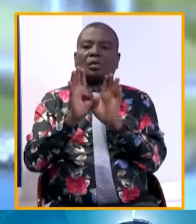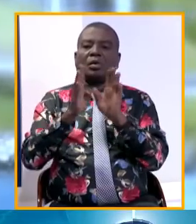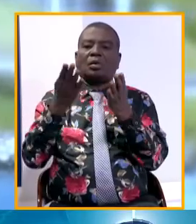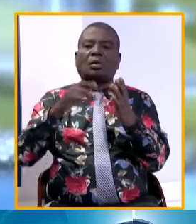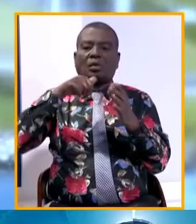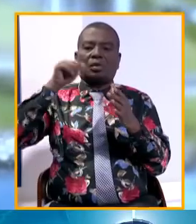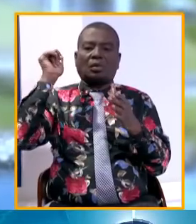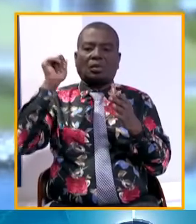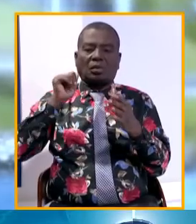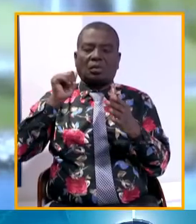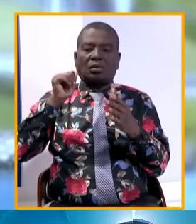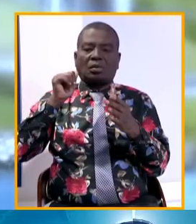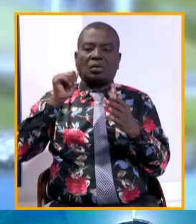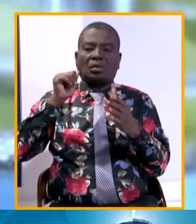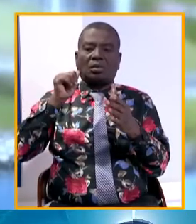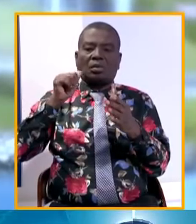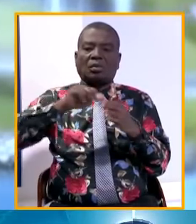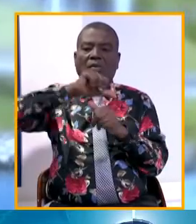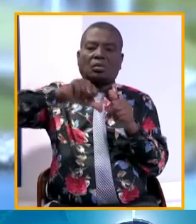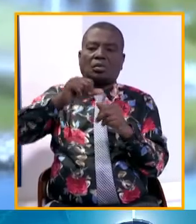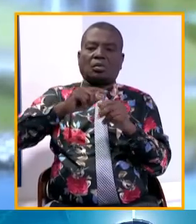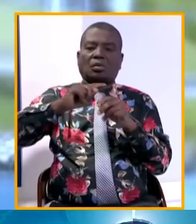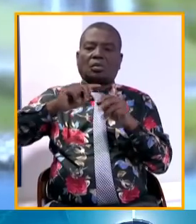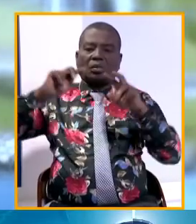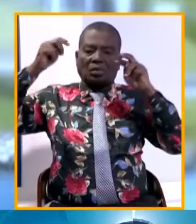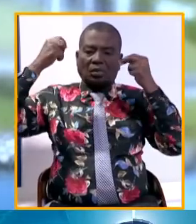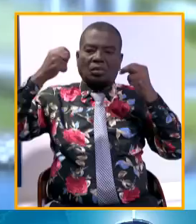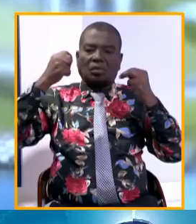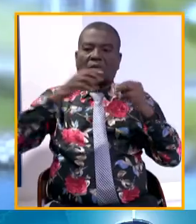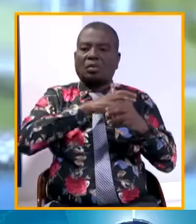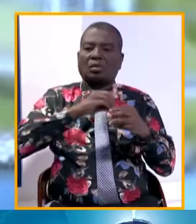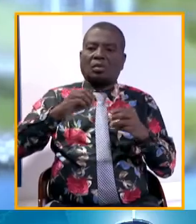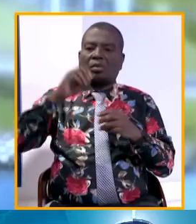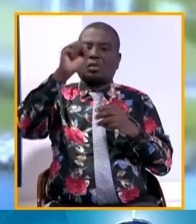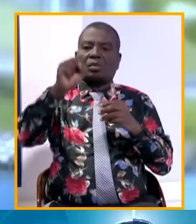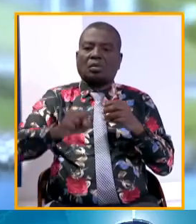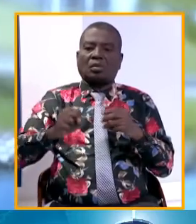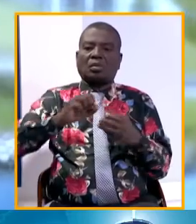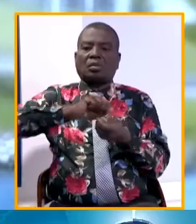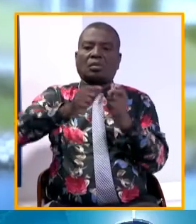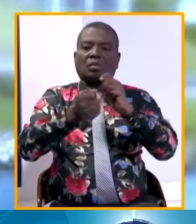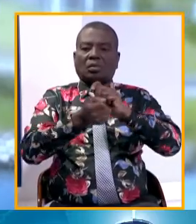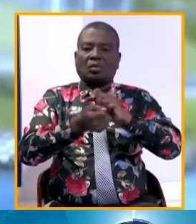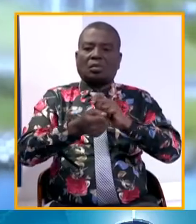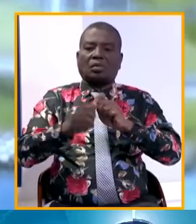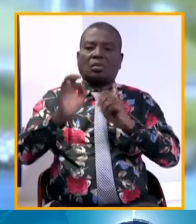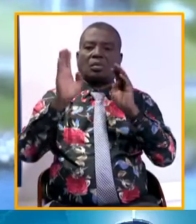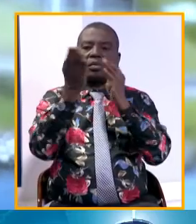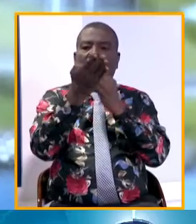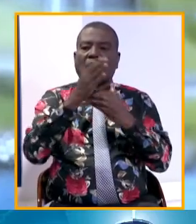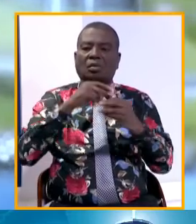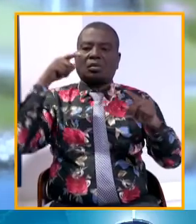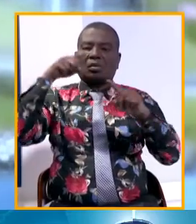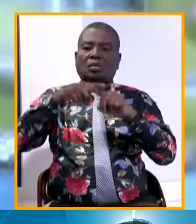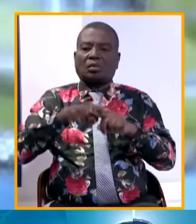New York, aux États-Unis, autour du thème « Un tournant décisif des solutions transformatrices face à des